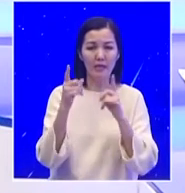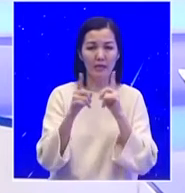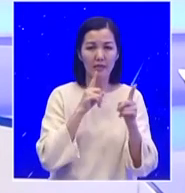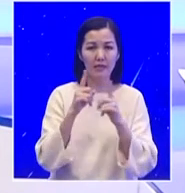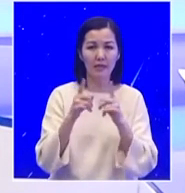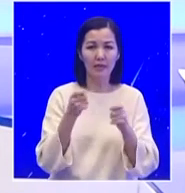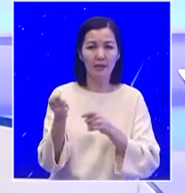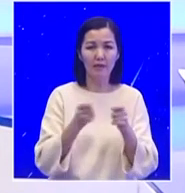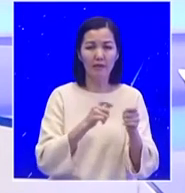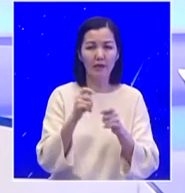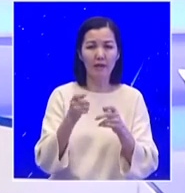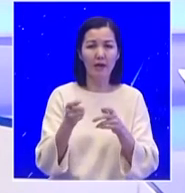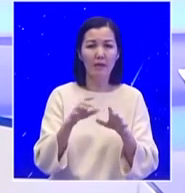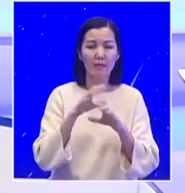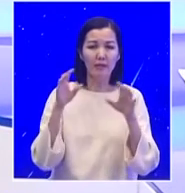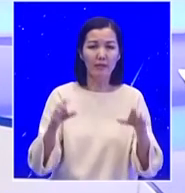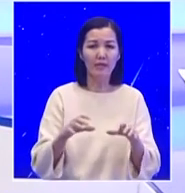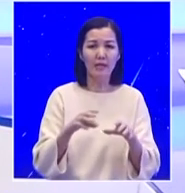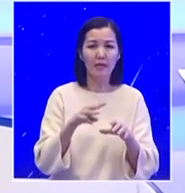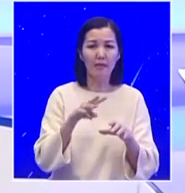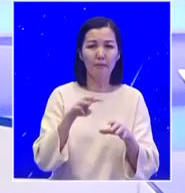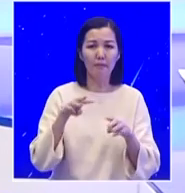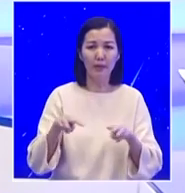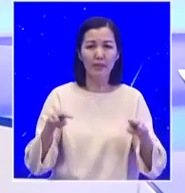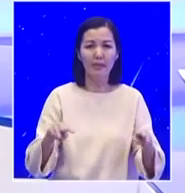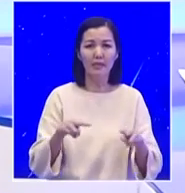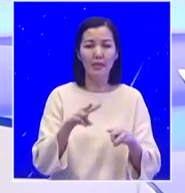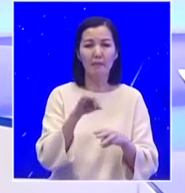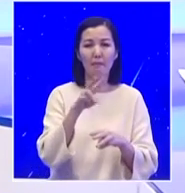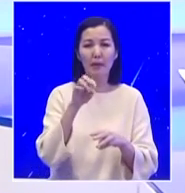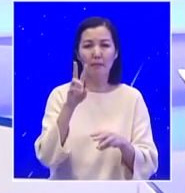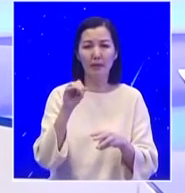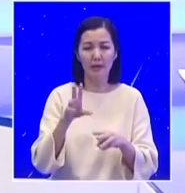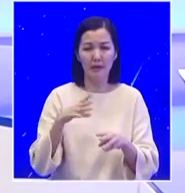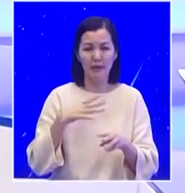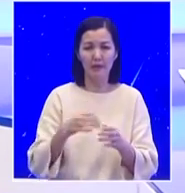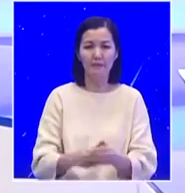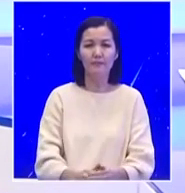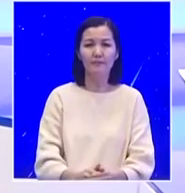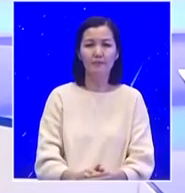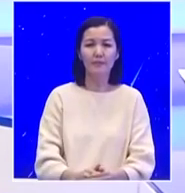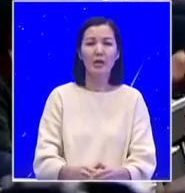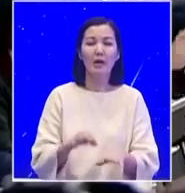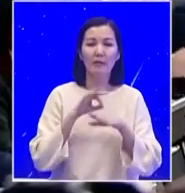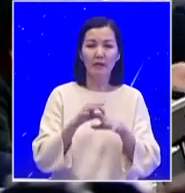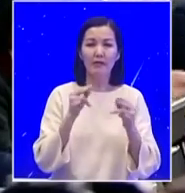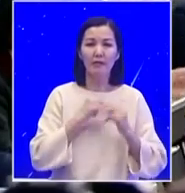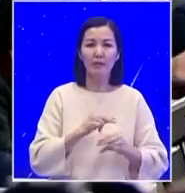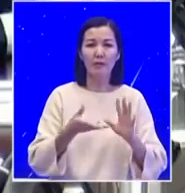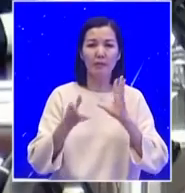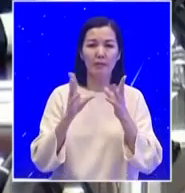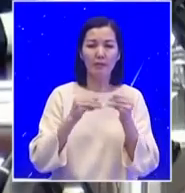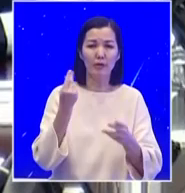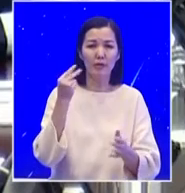селекторного заседания правительства под председательством премьер-министра страны Аскара Мамина. О проводимой работе по мониторингу